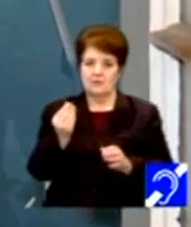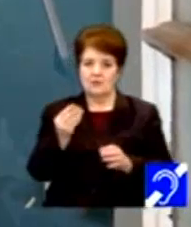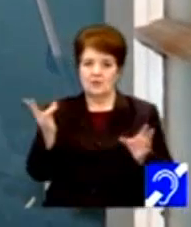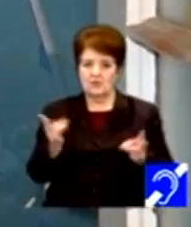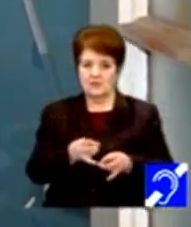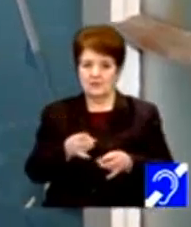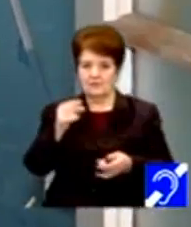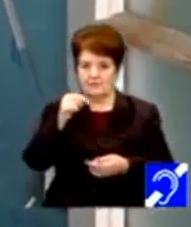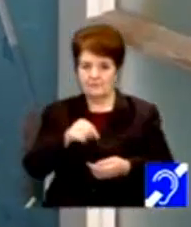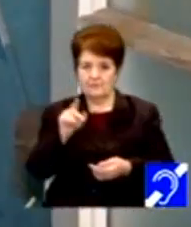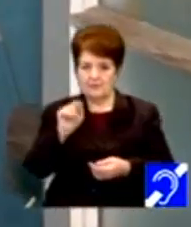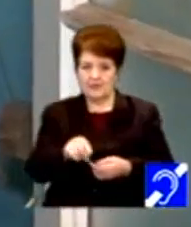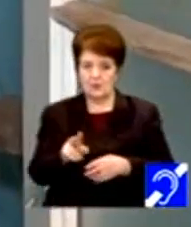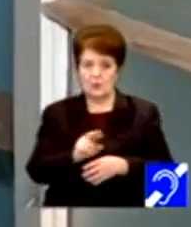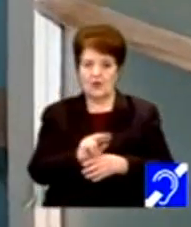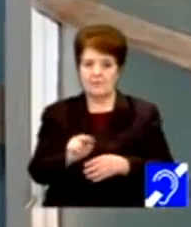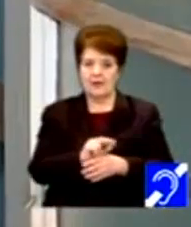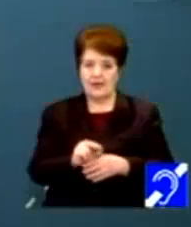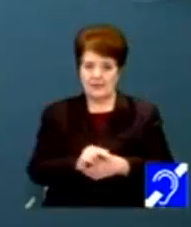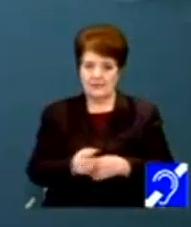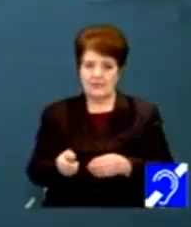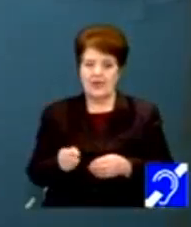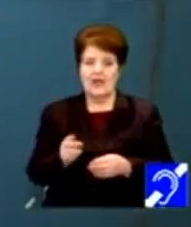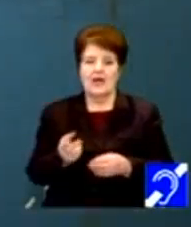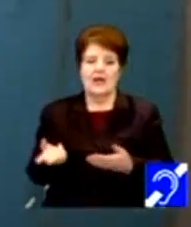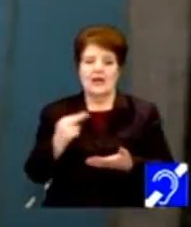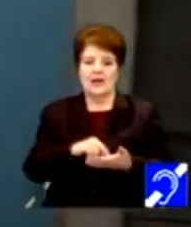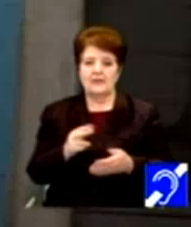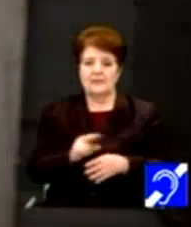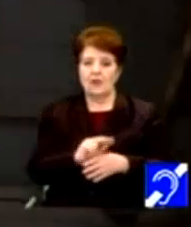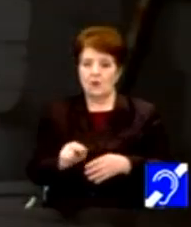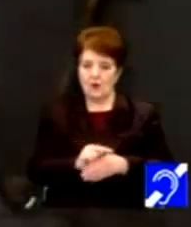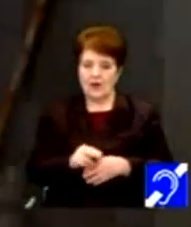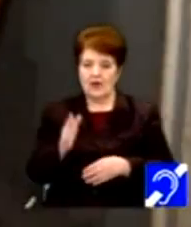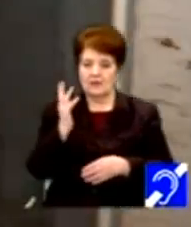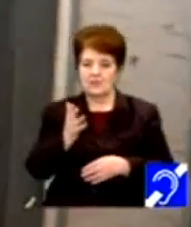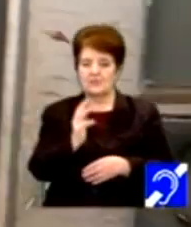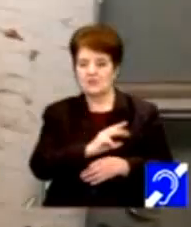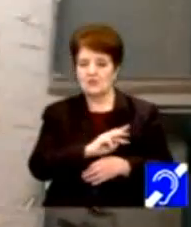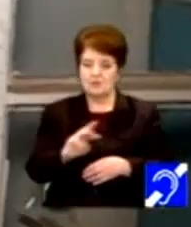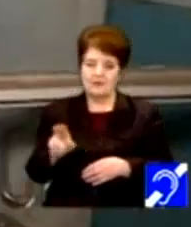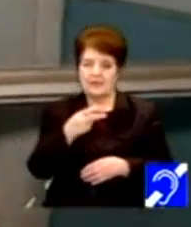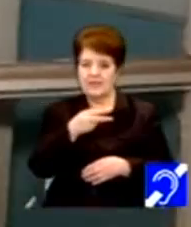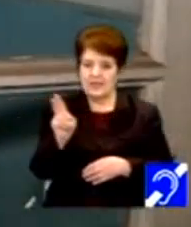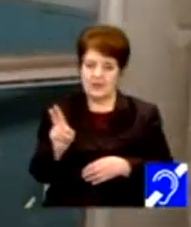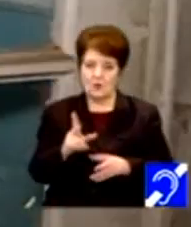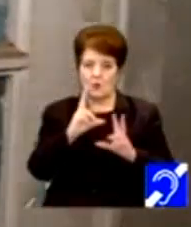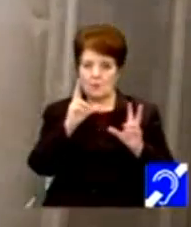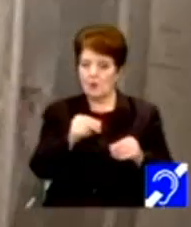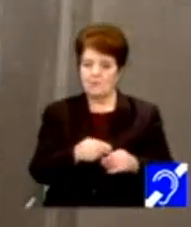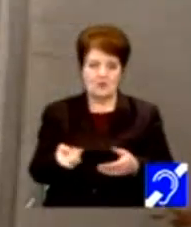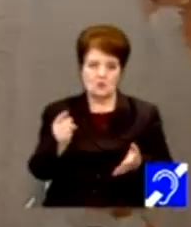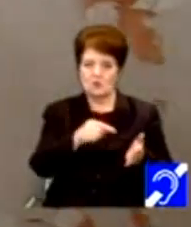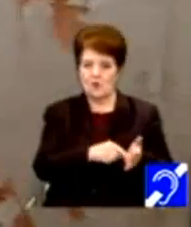necesare financiare pentru reparație și restaurare. Cei 250.000 de euro promiși nu au mai ajuns la destinație. Cu